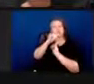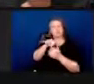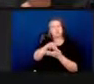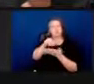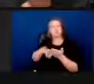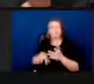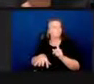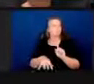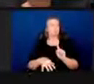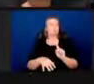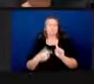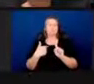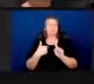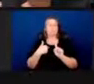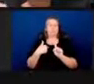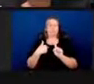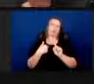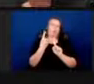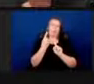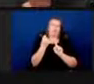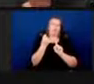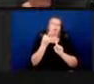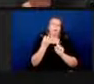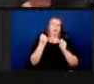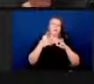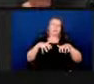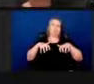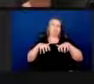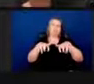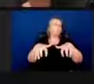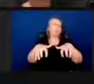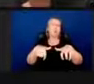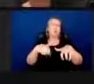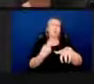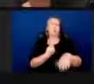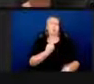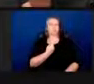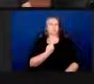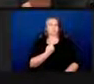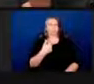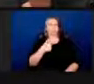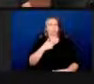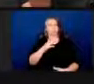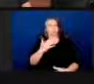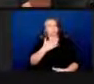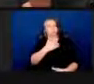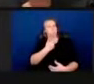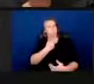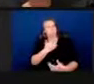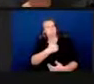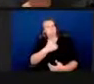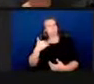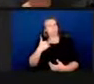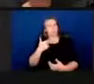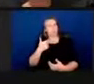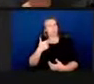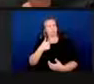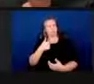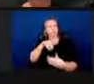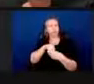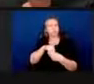لتحفيز هوية الطلاب داخل المبنى، ليسوا أرقام، فهم أعضاء في الأكاديمية، أعضاء في هذا